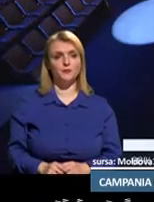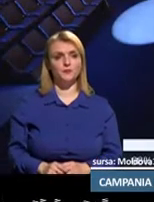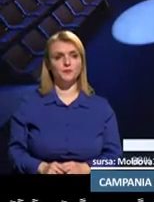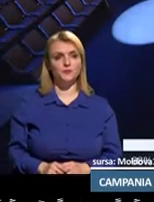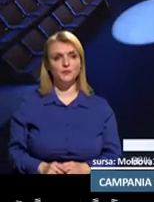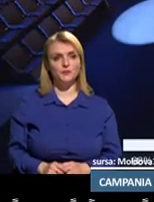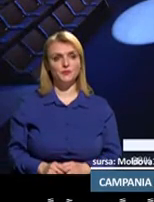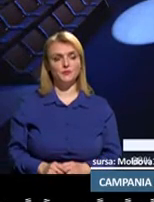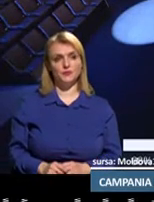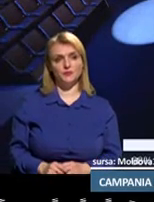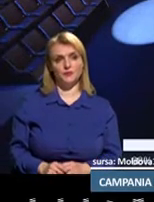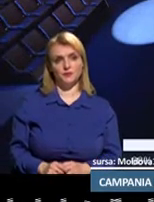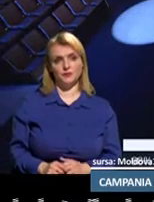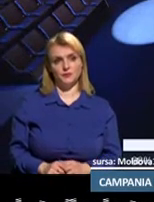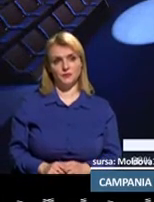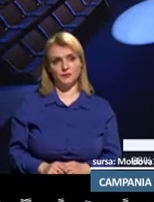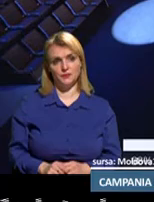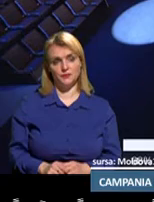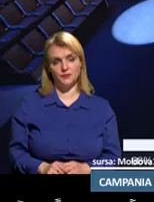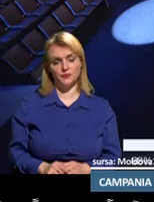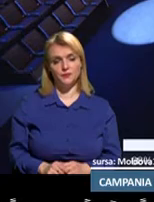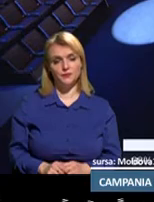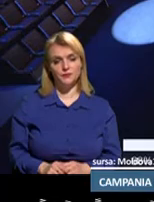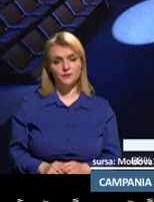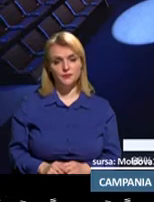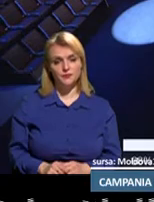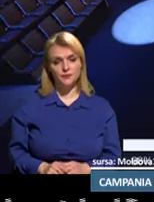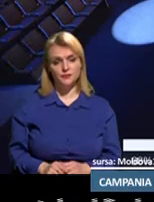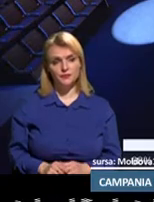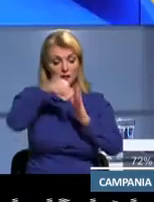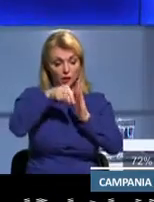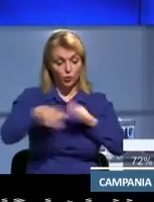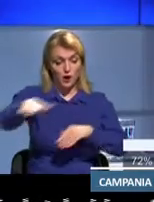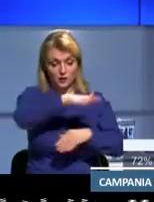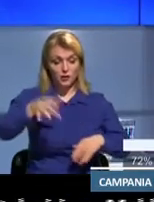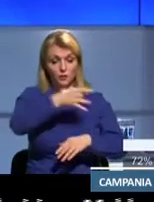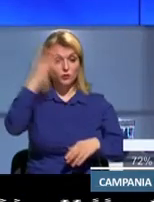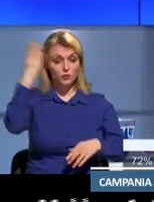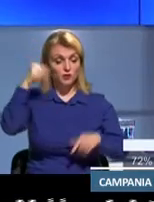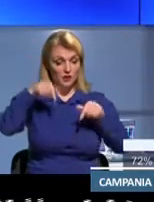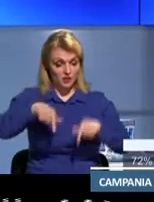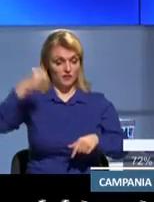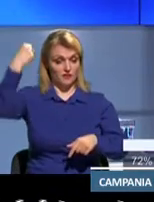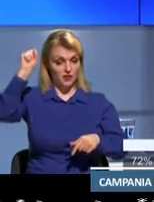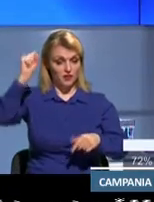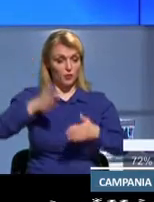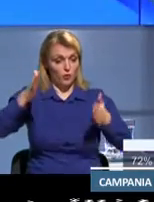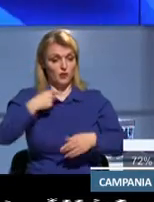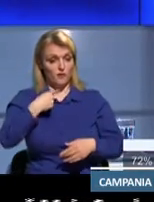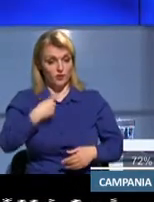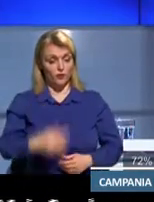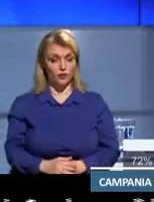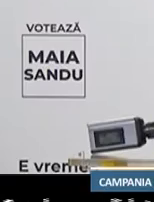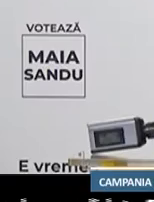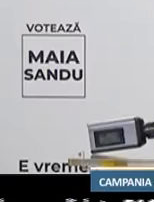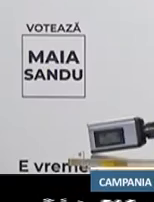Moldova 1. Asta pentru că Maia Sandu, candidata PAS, nu a venit la dezbatere. În timp ce Dodon se afla în studioul public de televiziune, Sandu participa la o altă